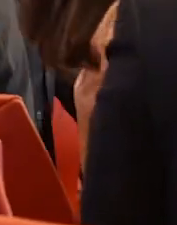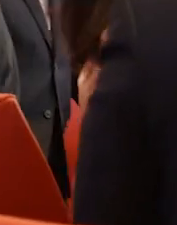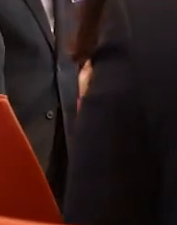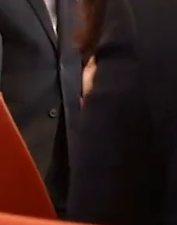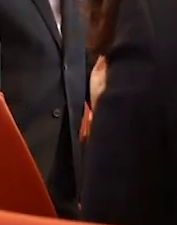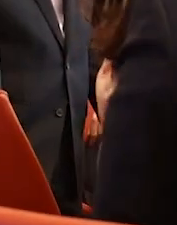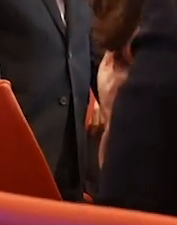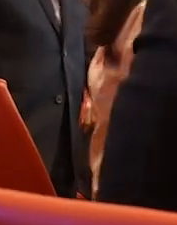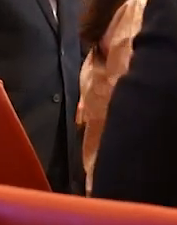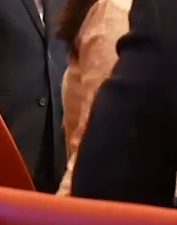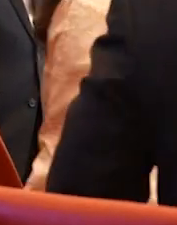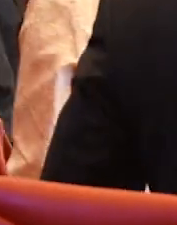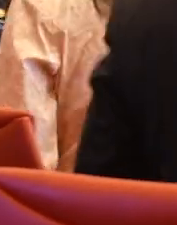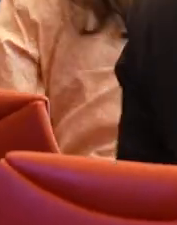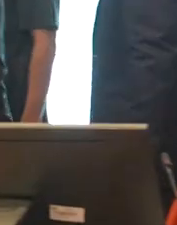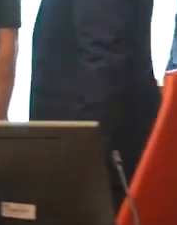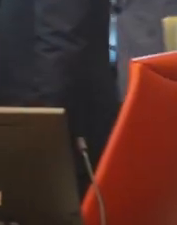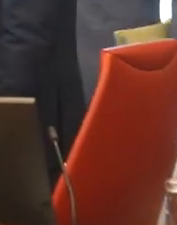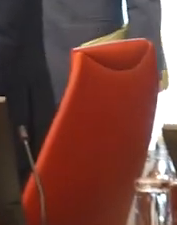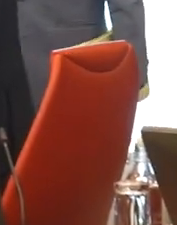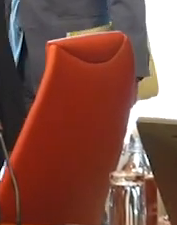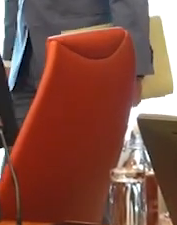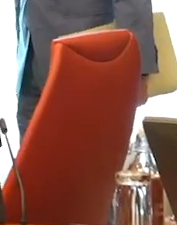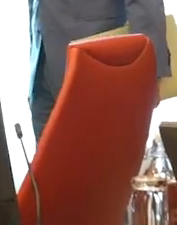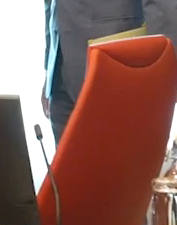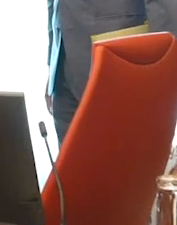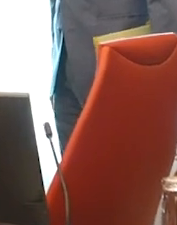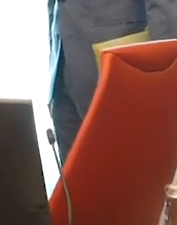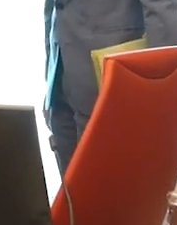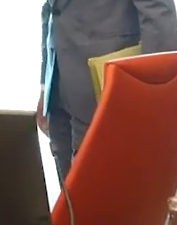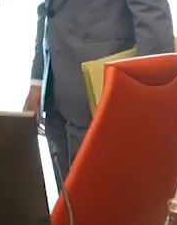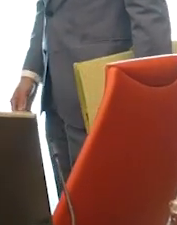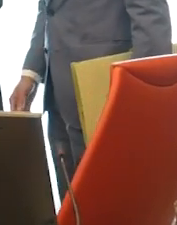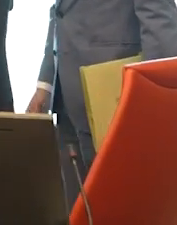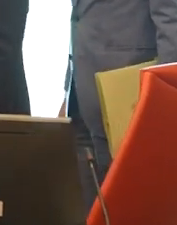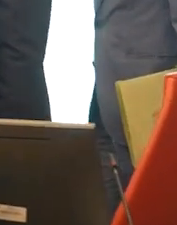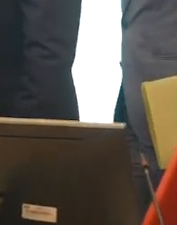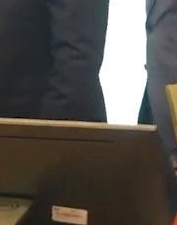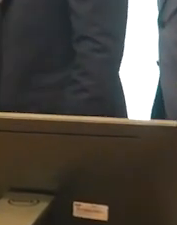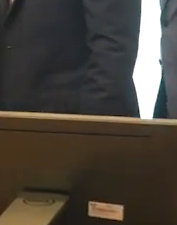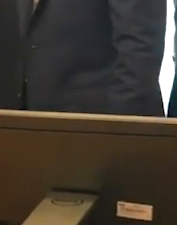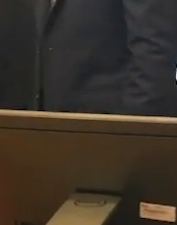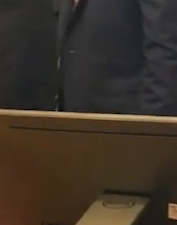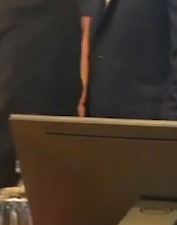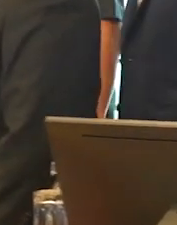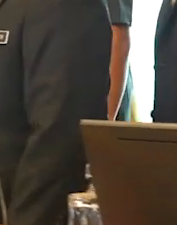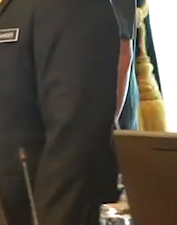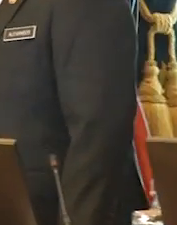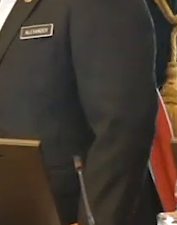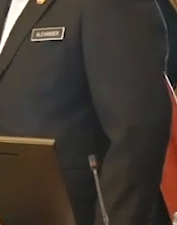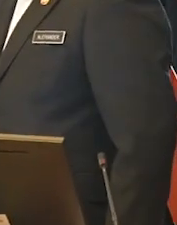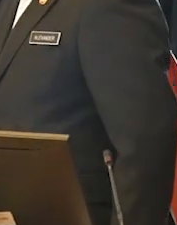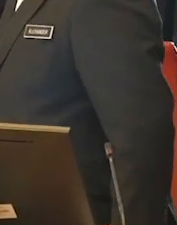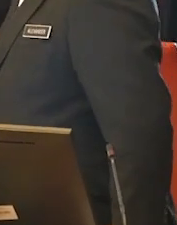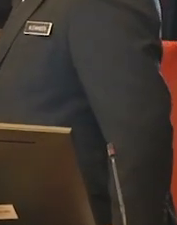Prime Minister Datuk Seri Anwar Ibrahim today revealed that the Yang di-Pertuan Agong Al Sultan Abdullah Yayatuddin Al Mustafa Billah Shah